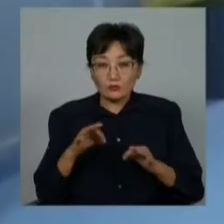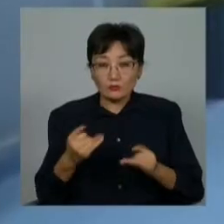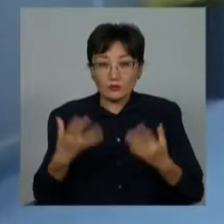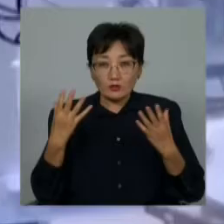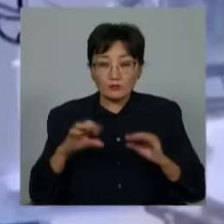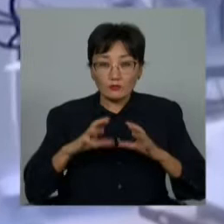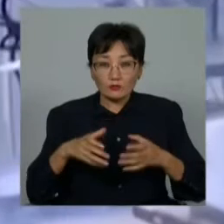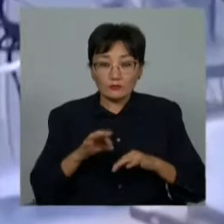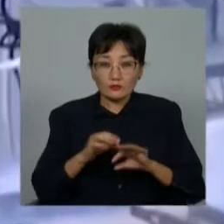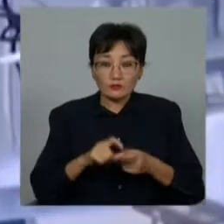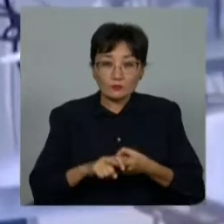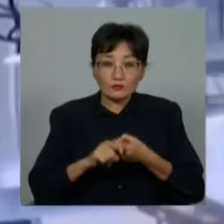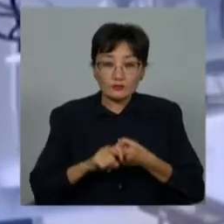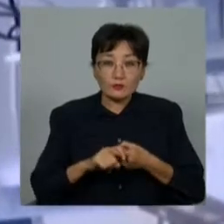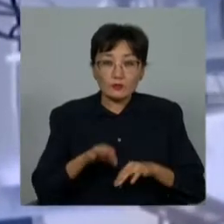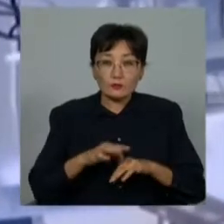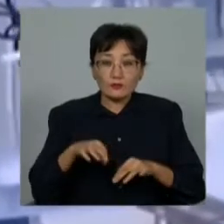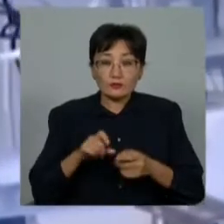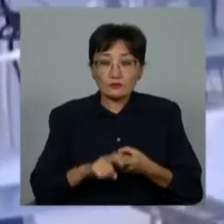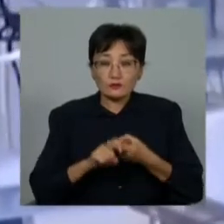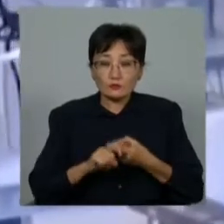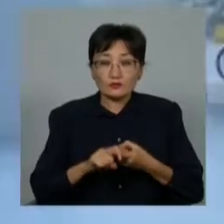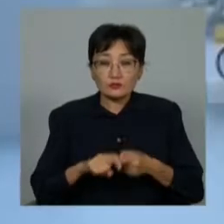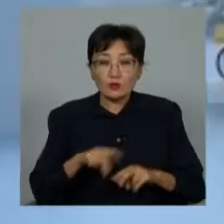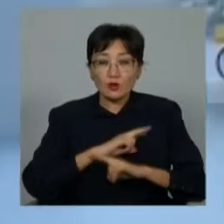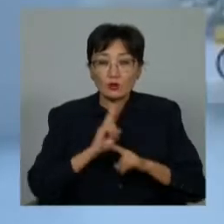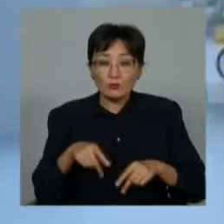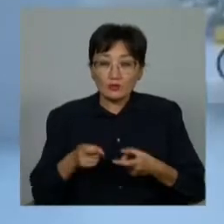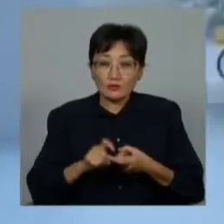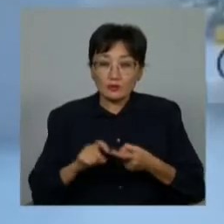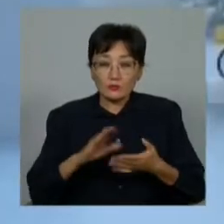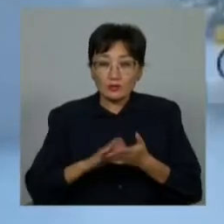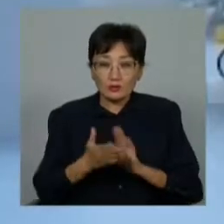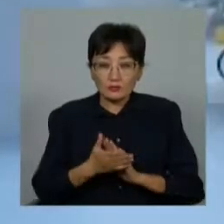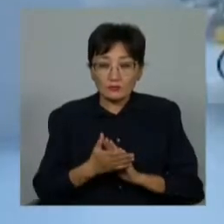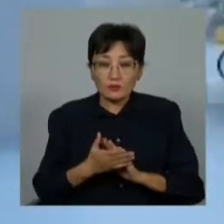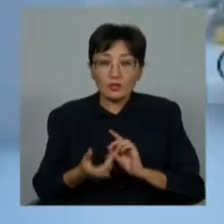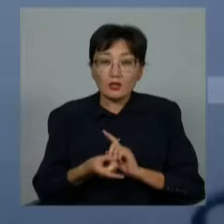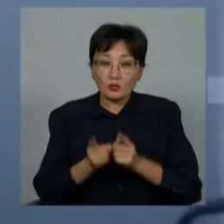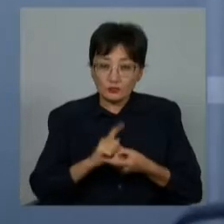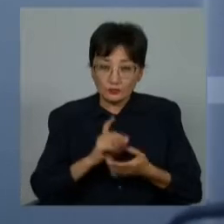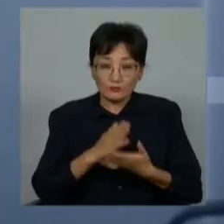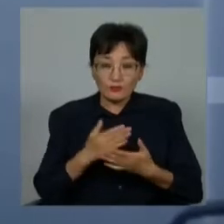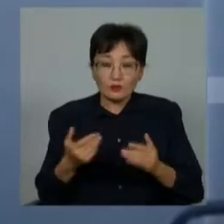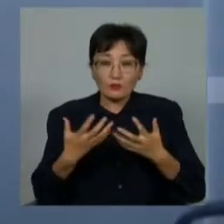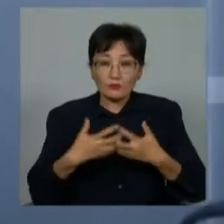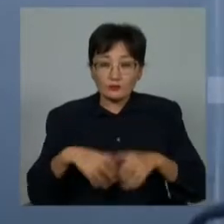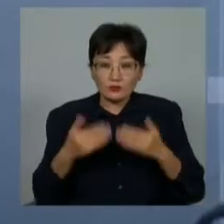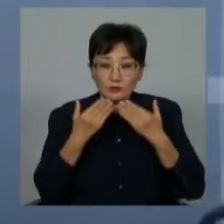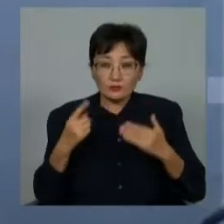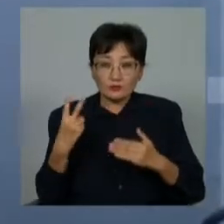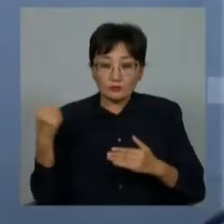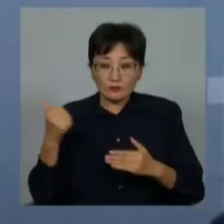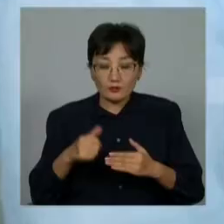Бүгінде әлем бойынша COVID-19 бен науқастану және одан өлім жетімге қатысты ахуал әлде құбылмалы болып тұр. Десек те, соңғы екі